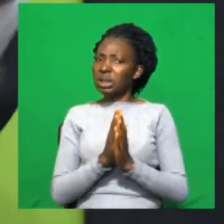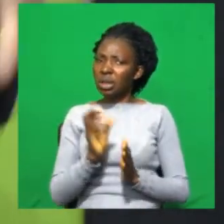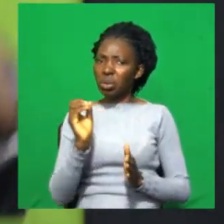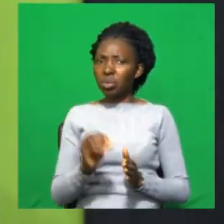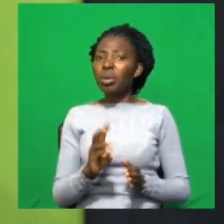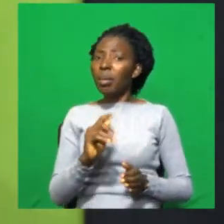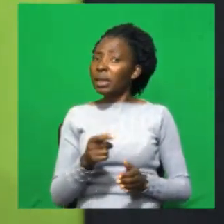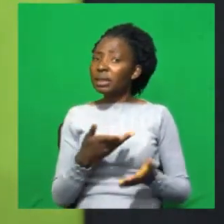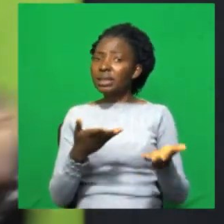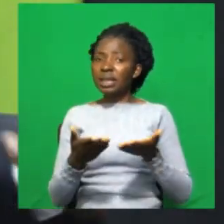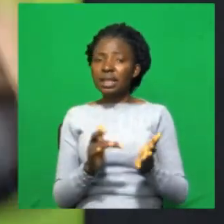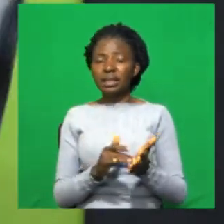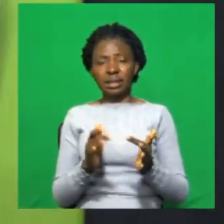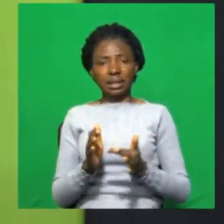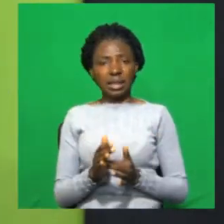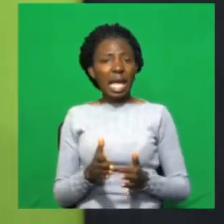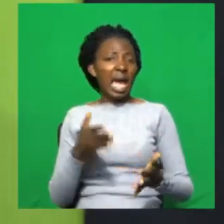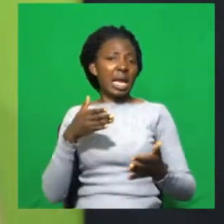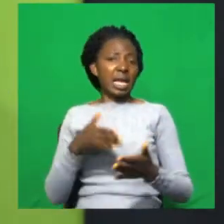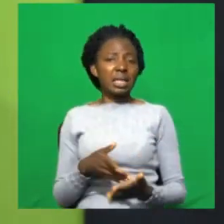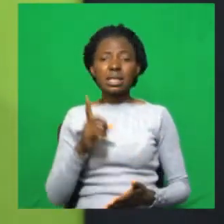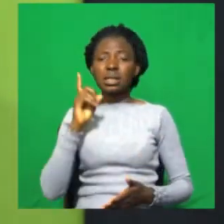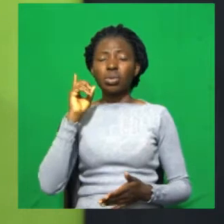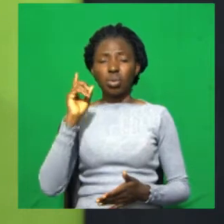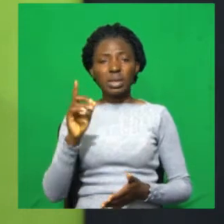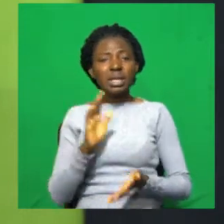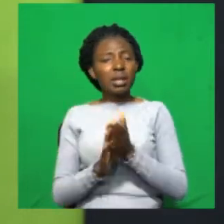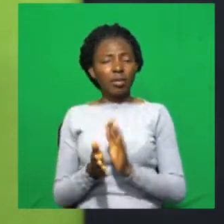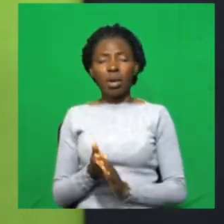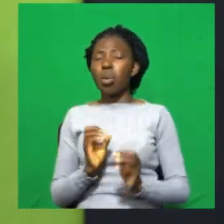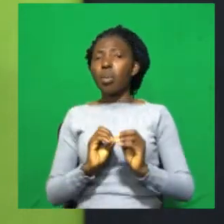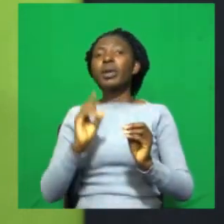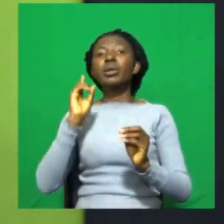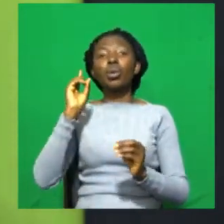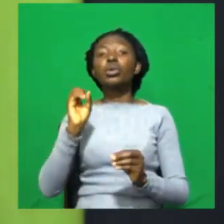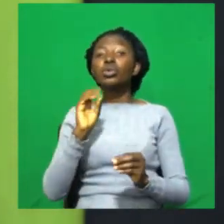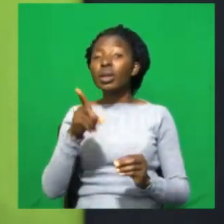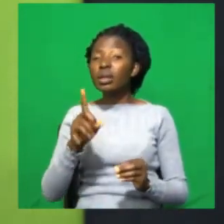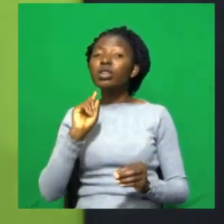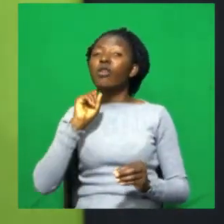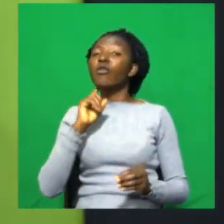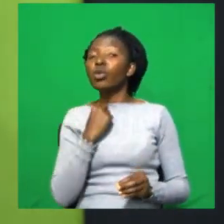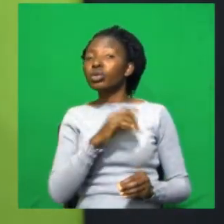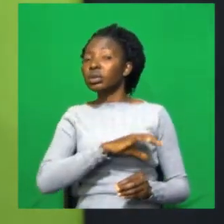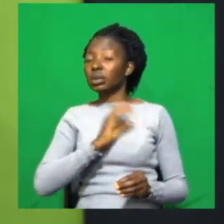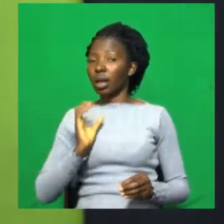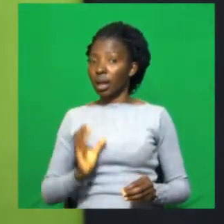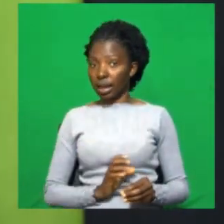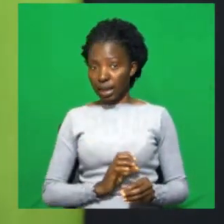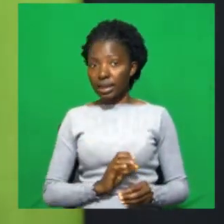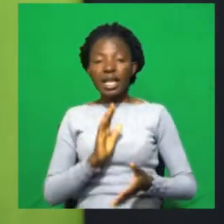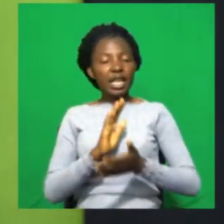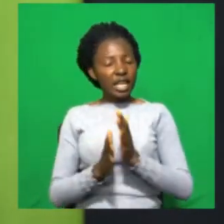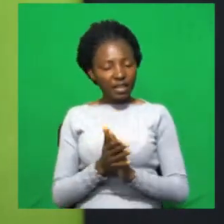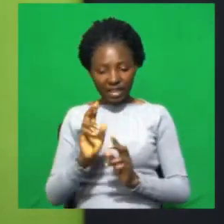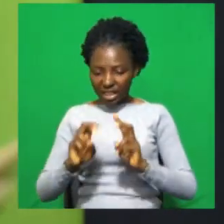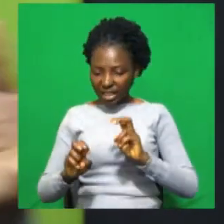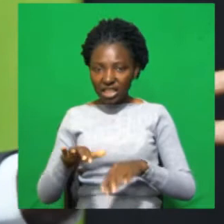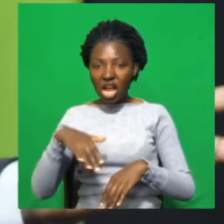kutotengesa Jesu, aritori against Jesu. Alright. Saka antikristu uyu vateereri